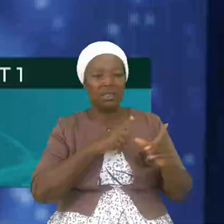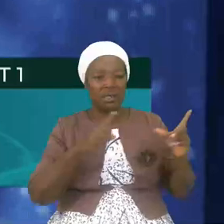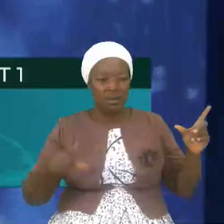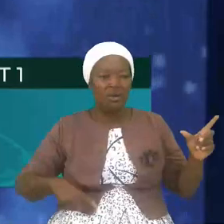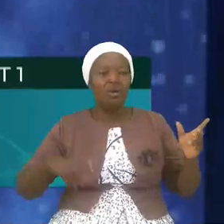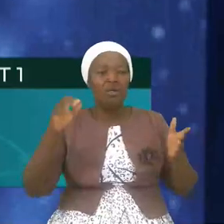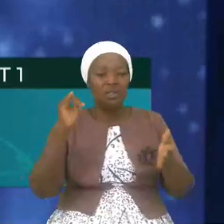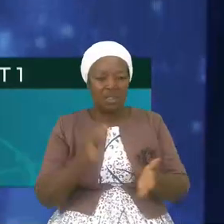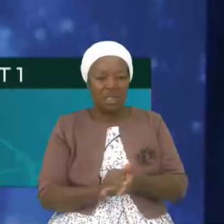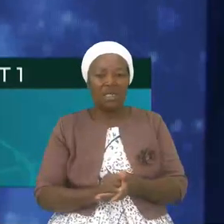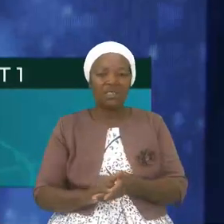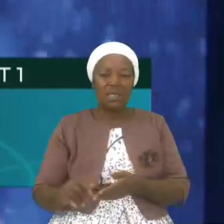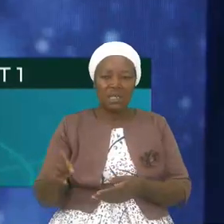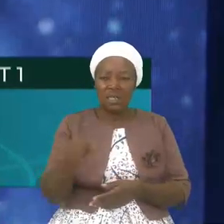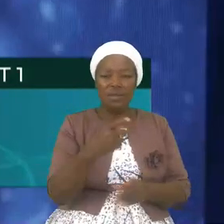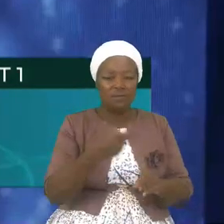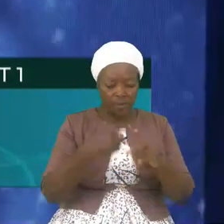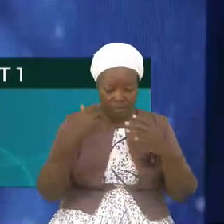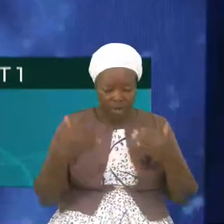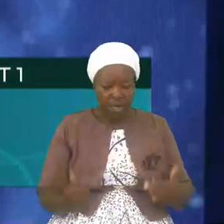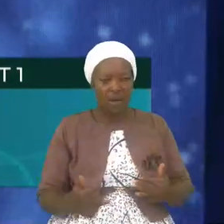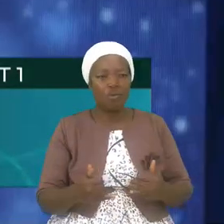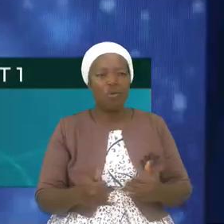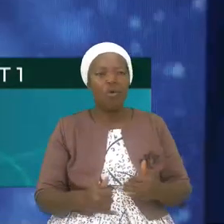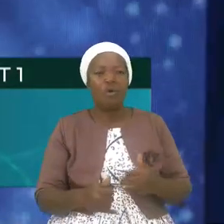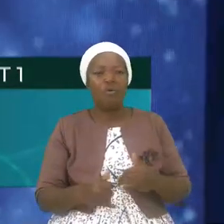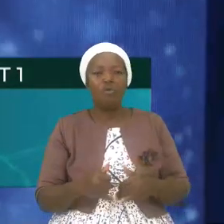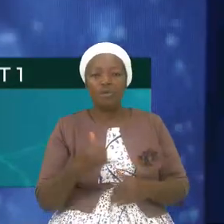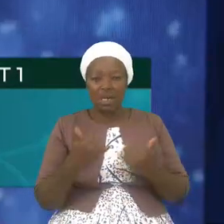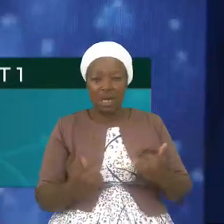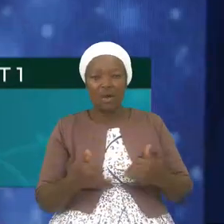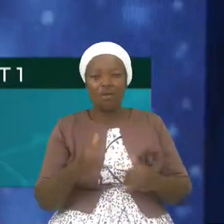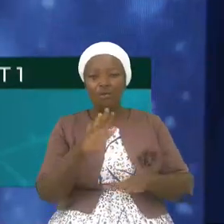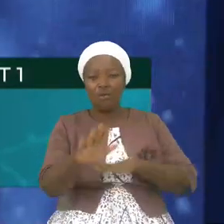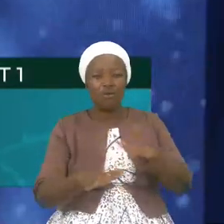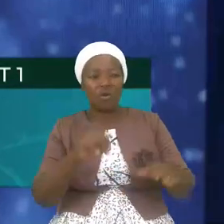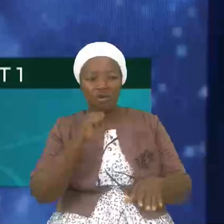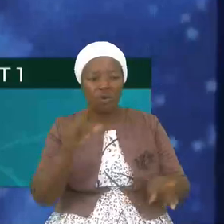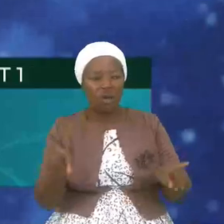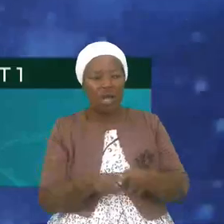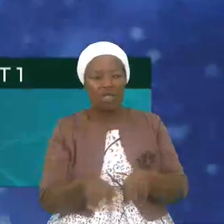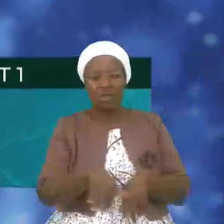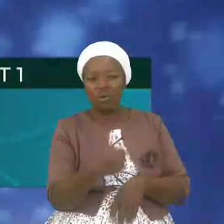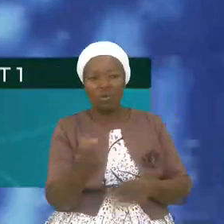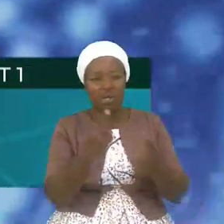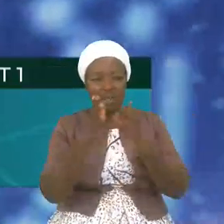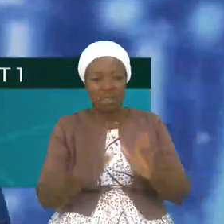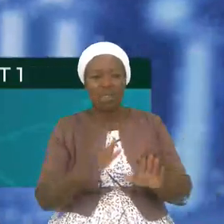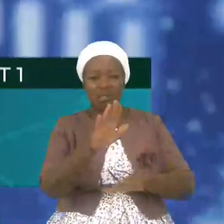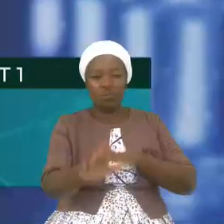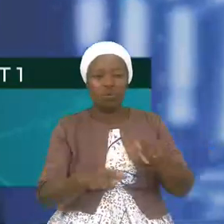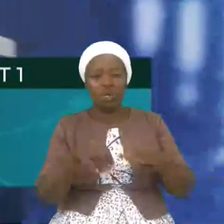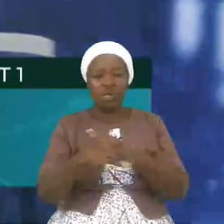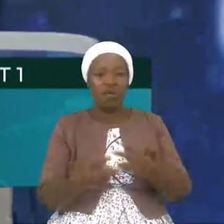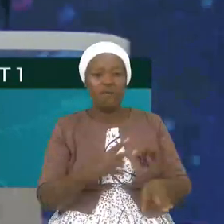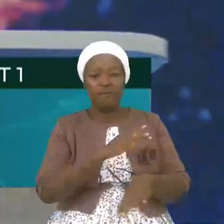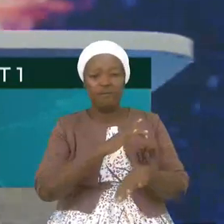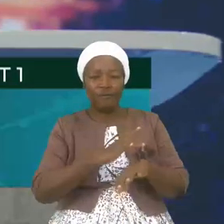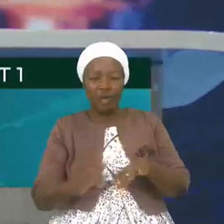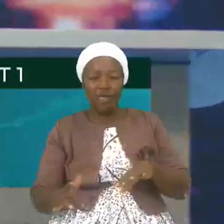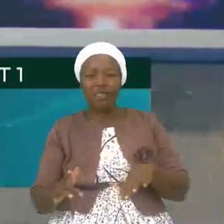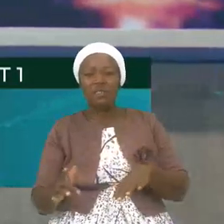déclare dans le Seigneur, c'est que vous ne devez plus marcher comme les païens qui marchent selon la vanité de